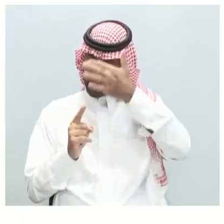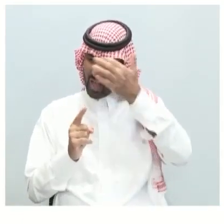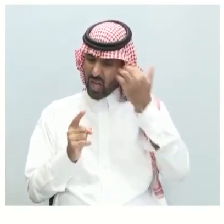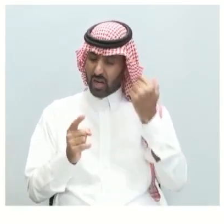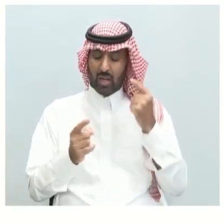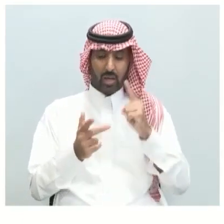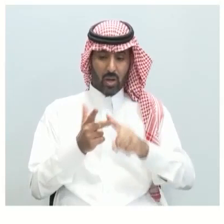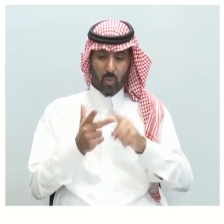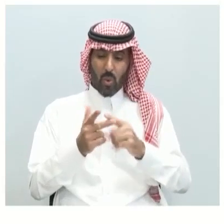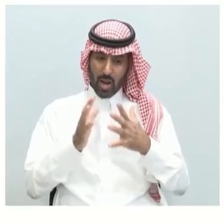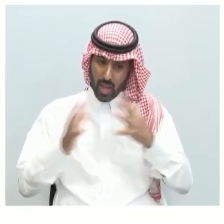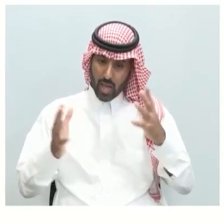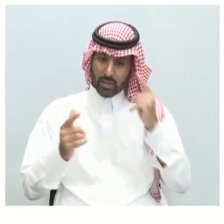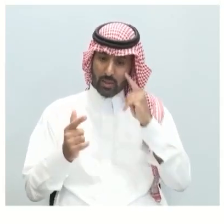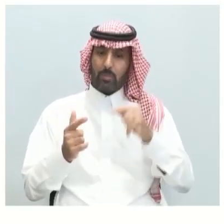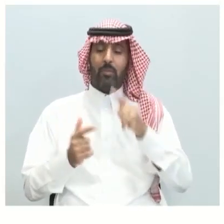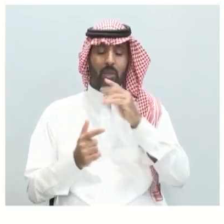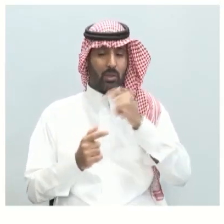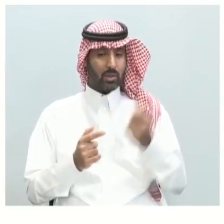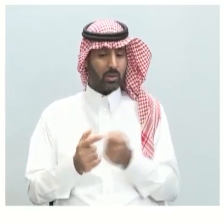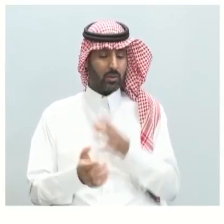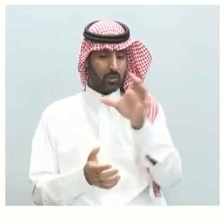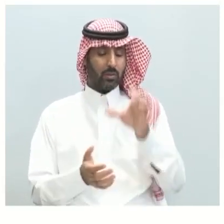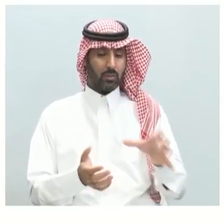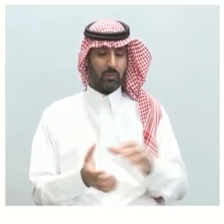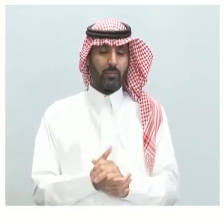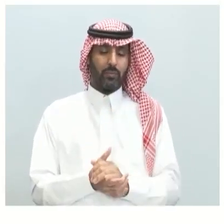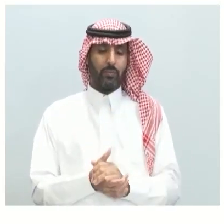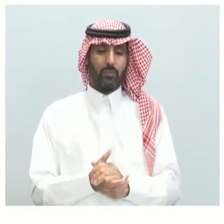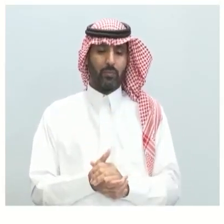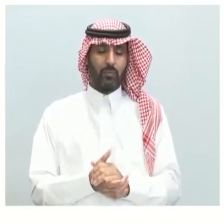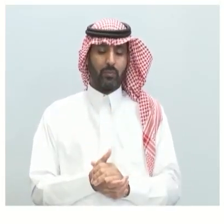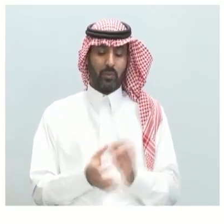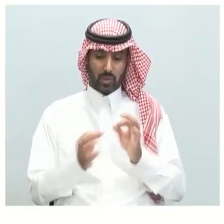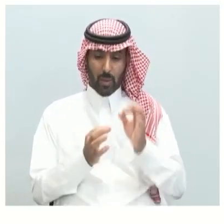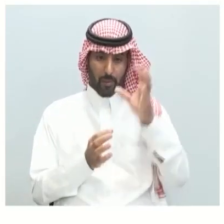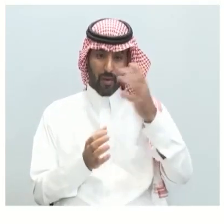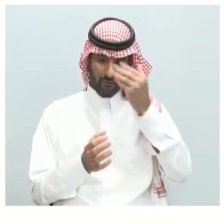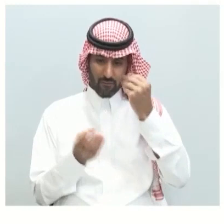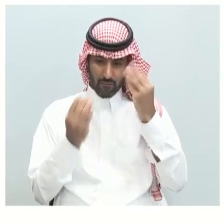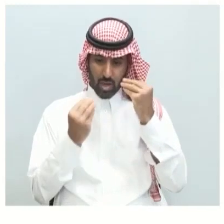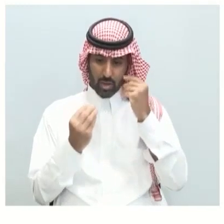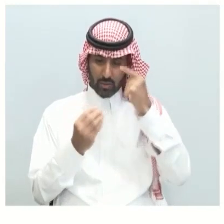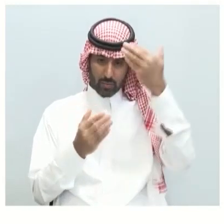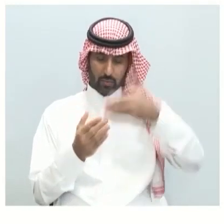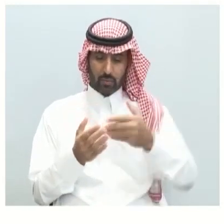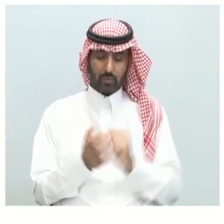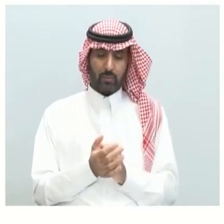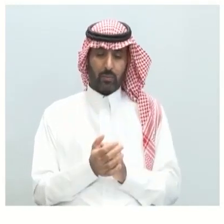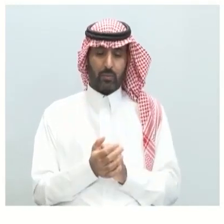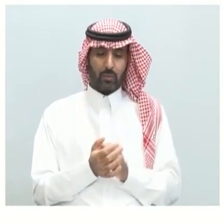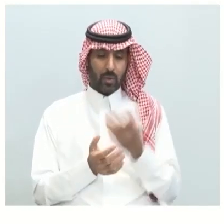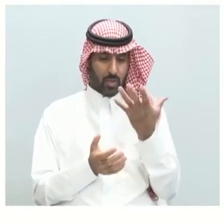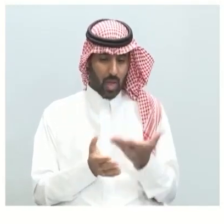هي طبعا على حسب اسلوبك انت في تصميم خرائط المفاهيم ولكن هنا مساعده